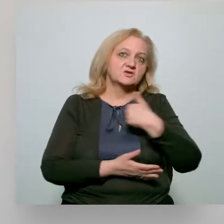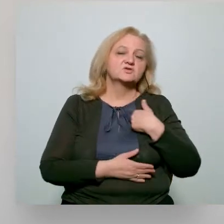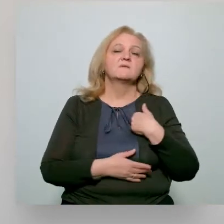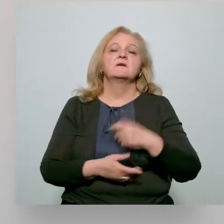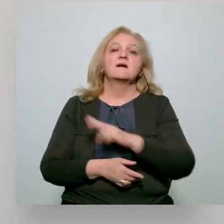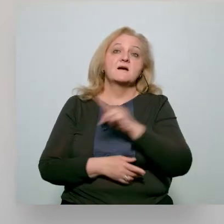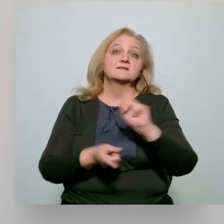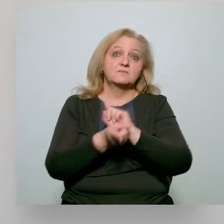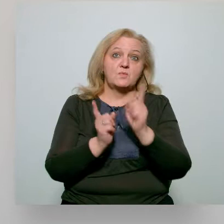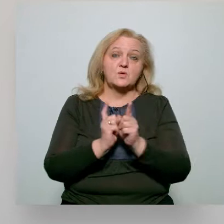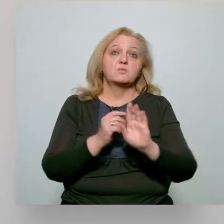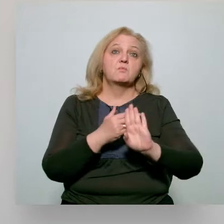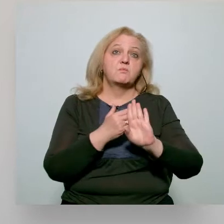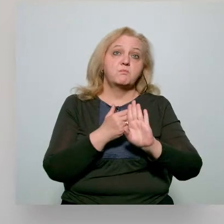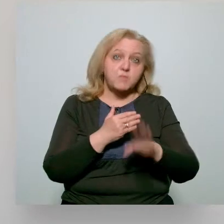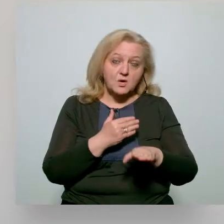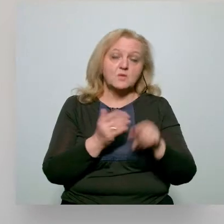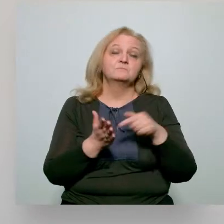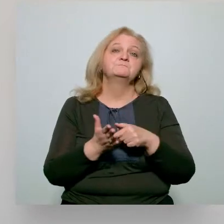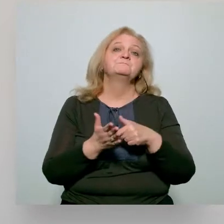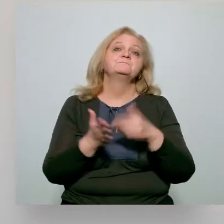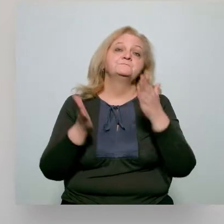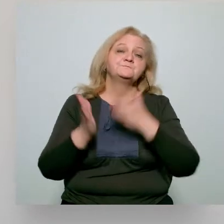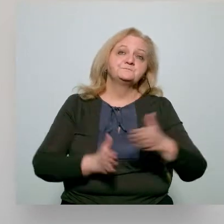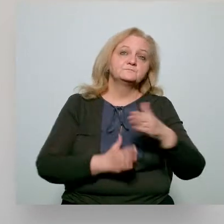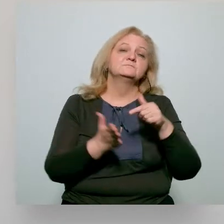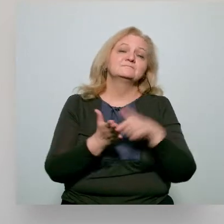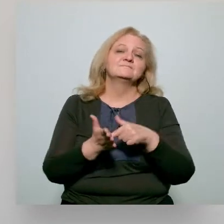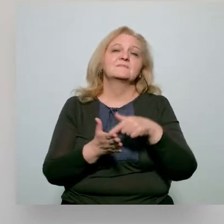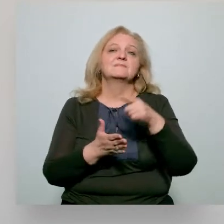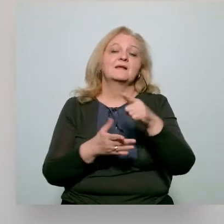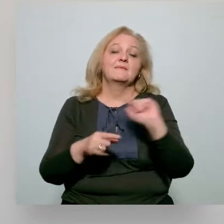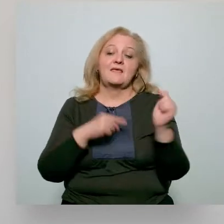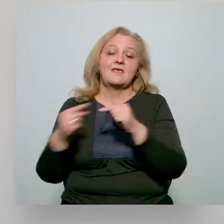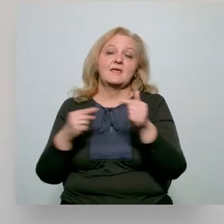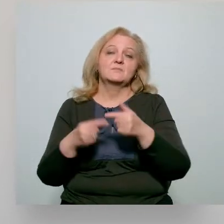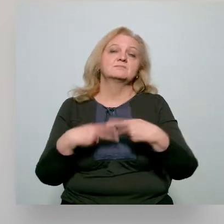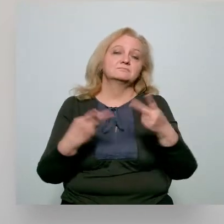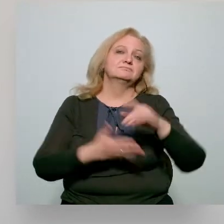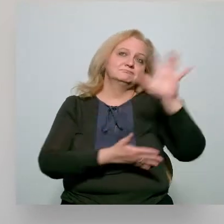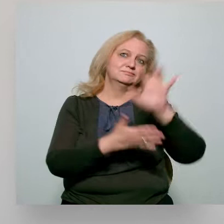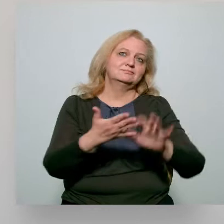spotkaniu wyciąg z omówienia tej debaty, który jest publikowany